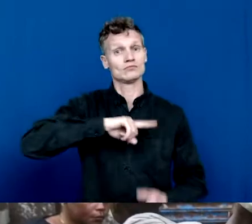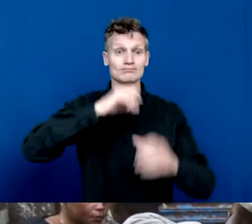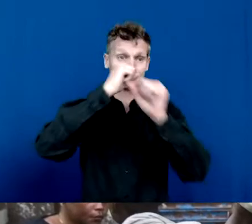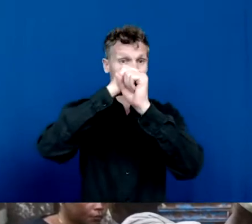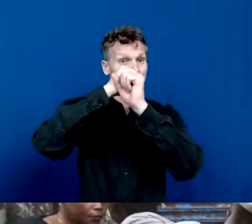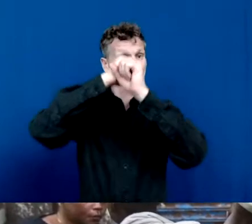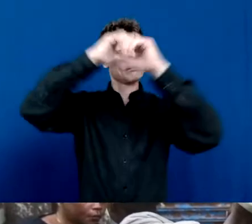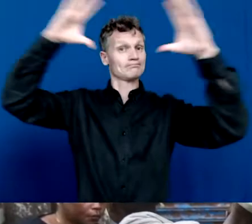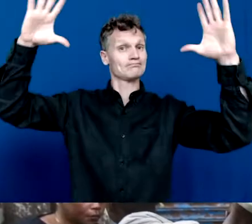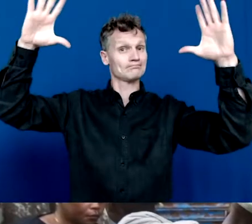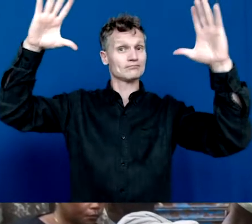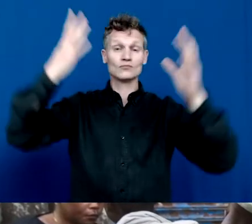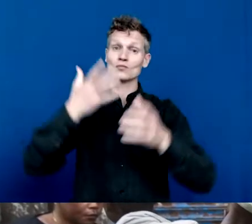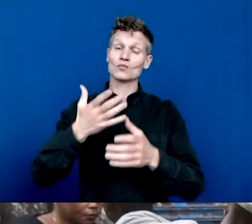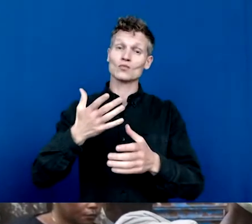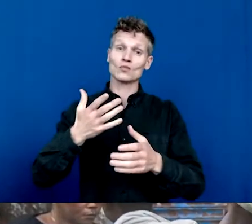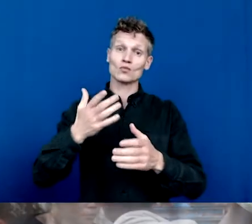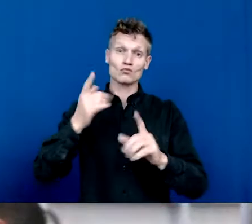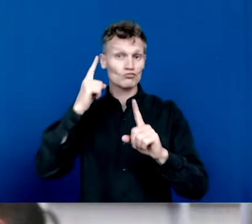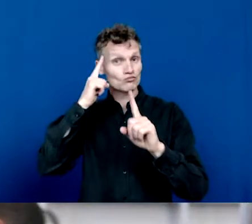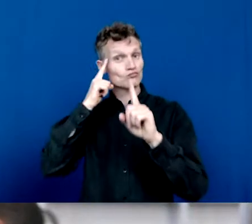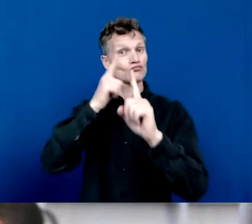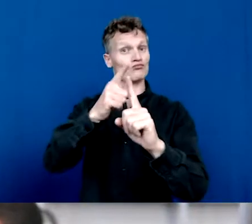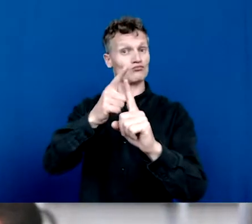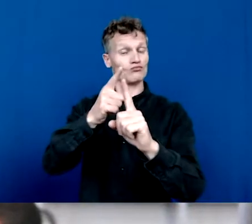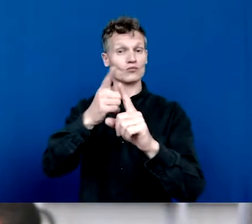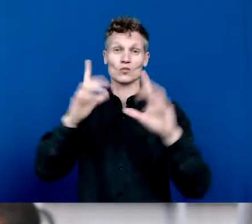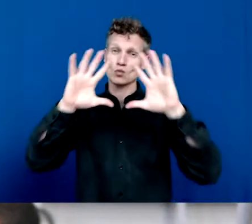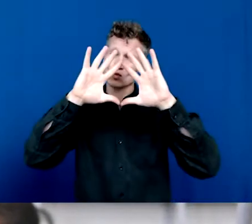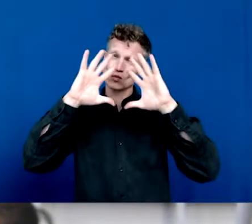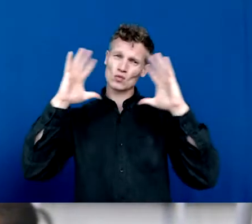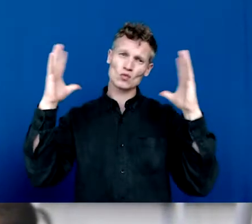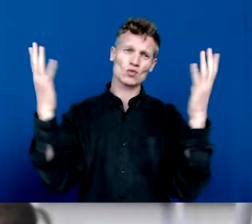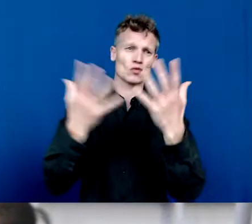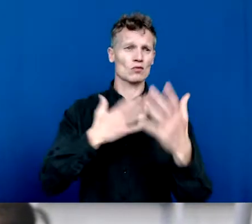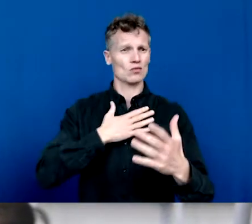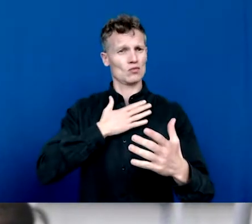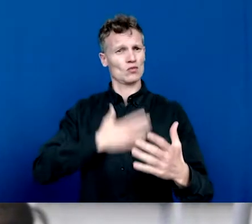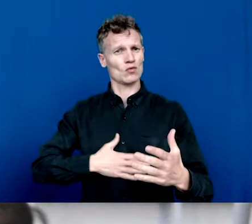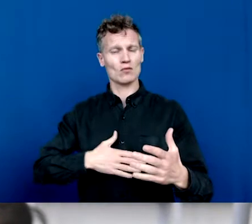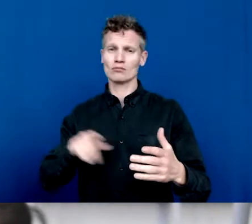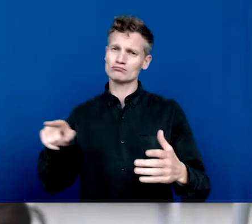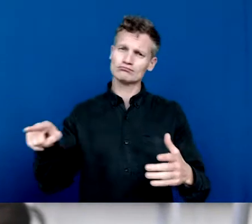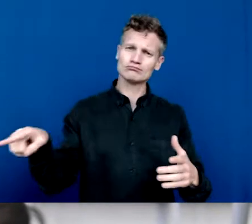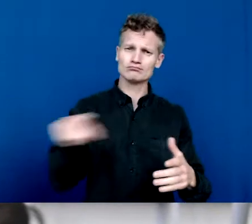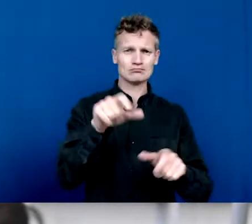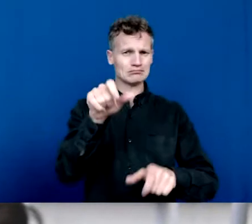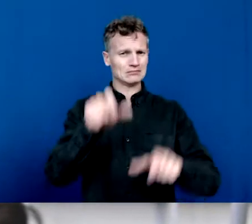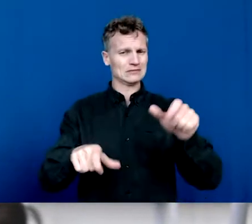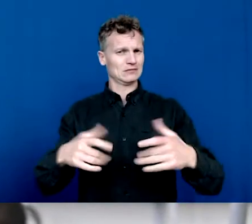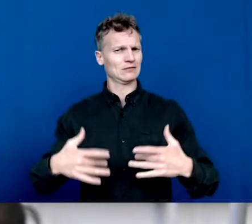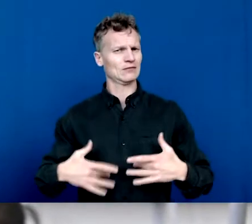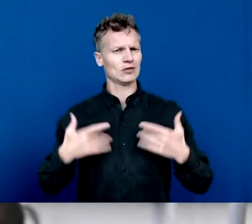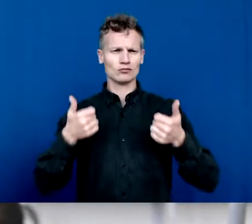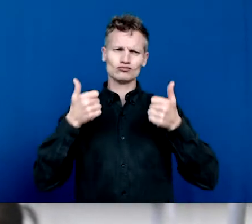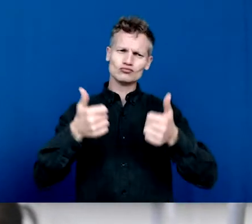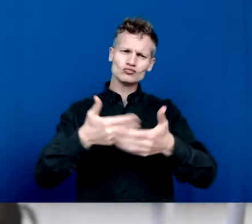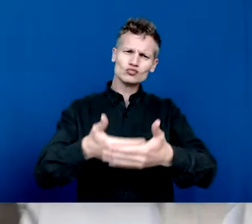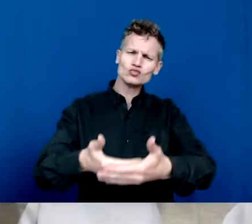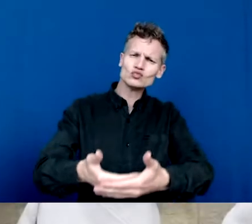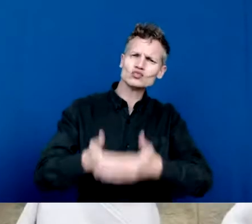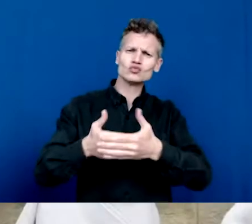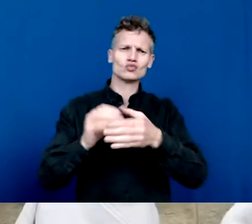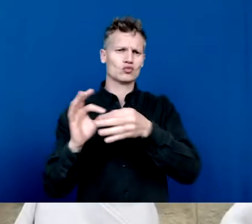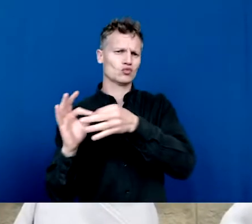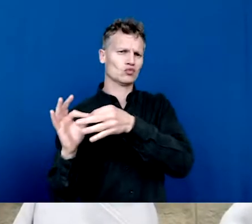Nous envisageons et travaillons à un monde où les personnes se sentent en sécurité dans leurs relations,